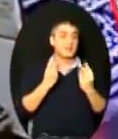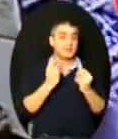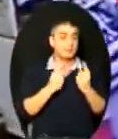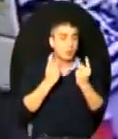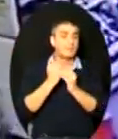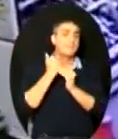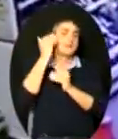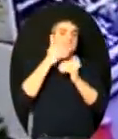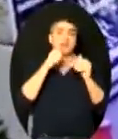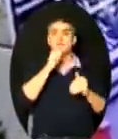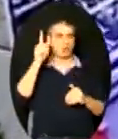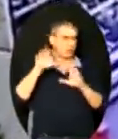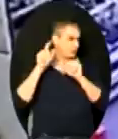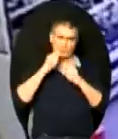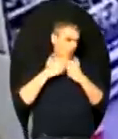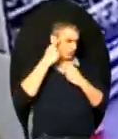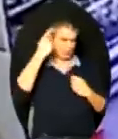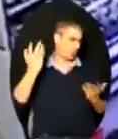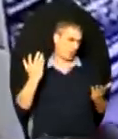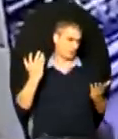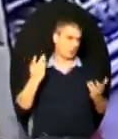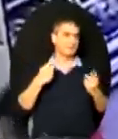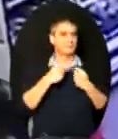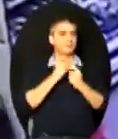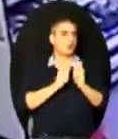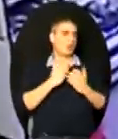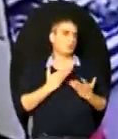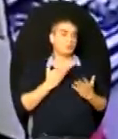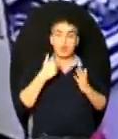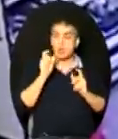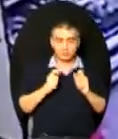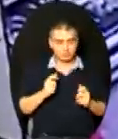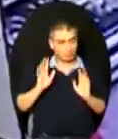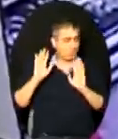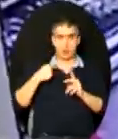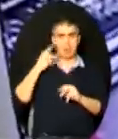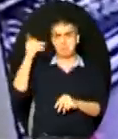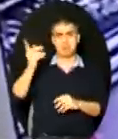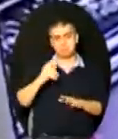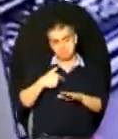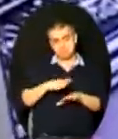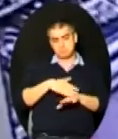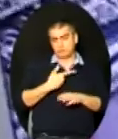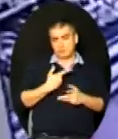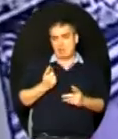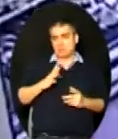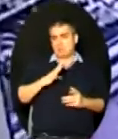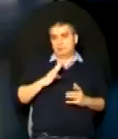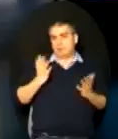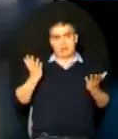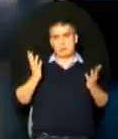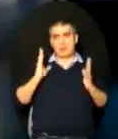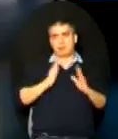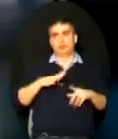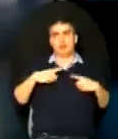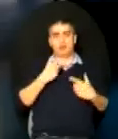קורים מעבר לקו הירוק, זה לא עניין אידיאולוגי, זה עניין אנושי. רוב האנשים לא מבקרים שם, ולכן הם חשים שאין להם איום אישי ישיר